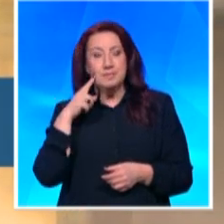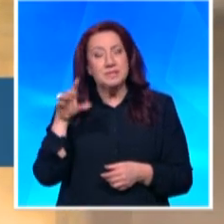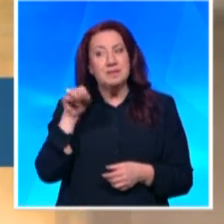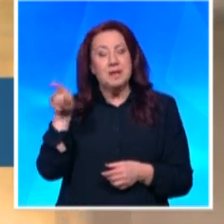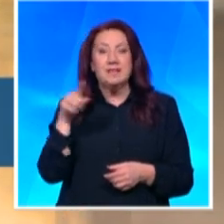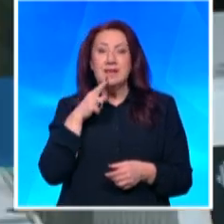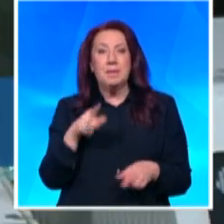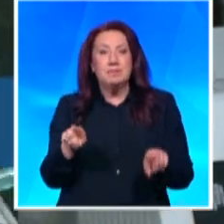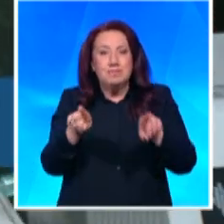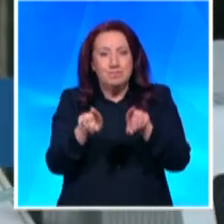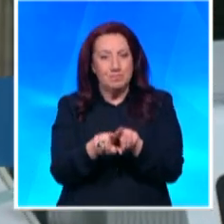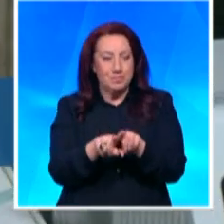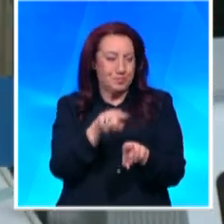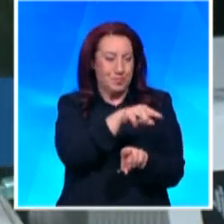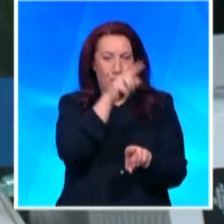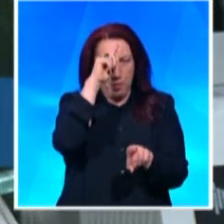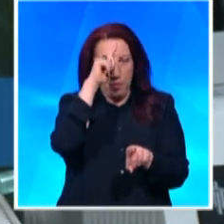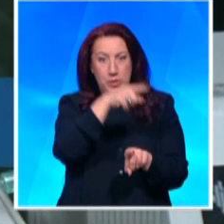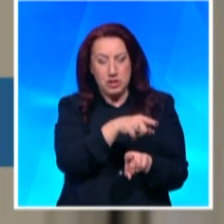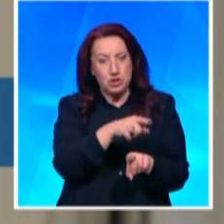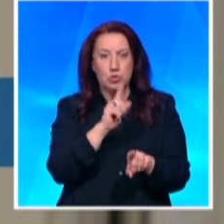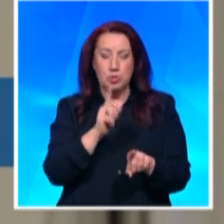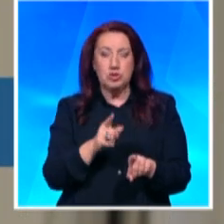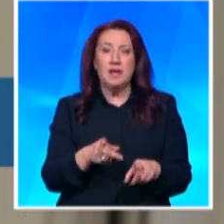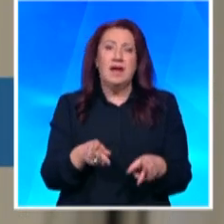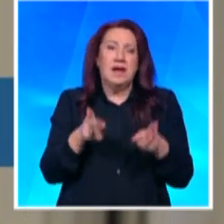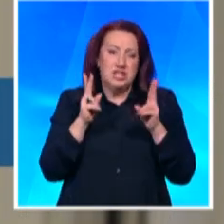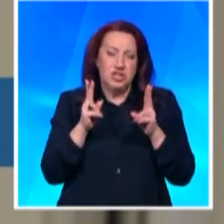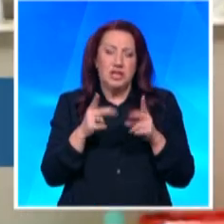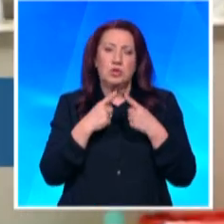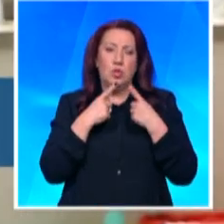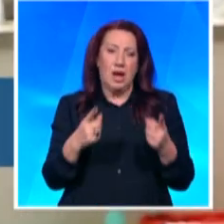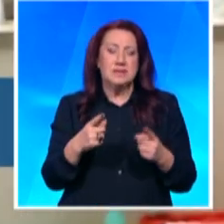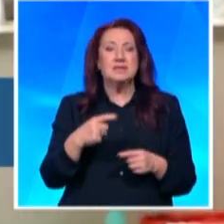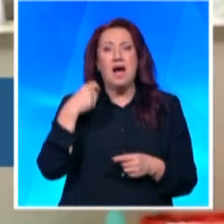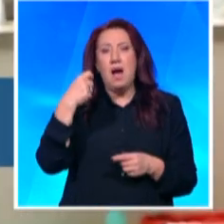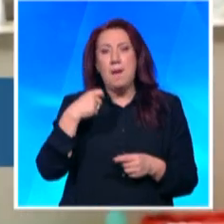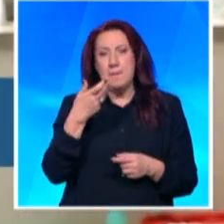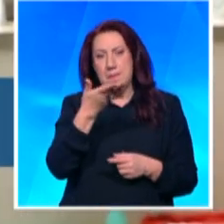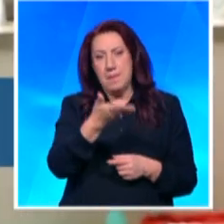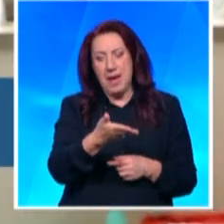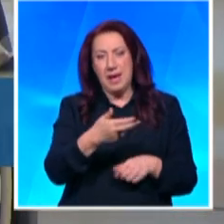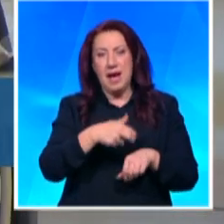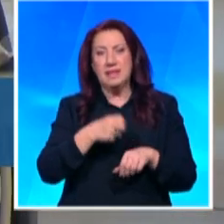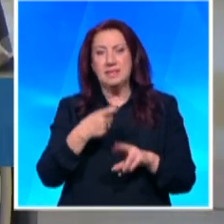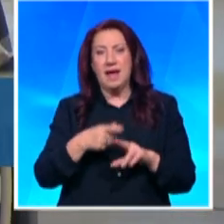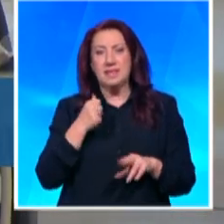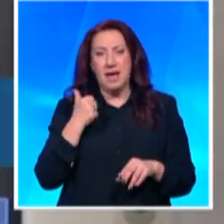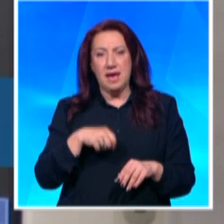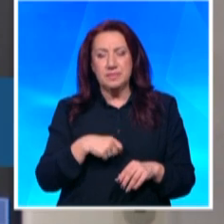съвместимост с донора. Решението да бъдат дарени, съобщи майката на Даная с емоционална публикация във